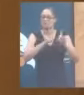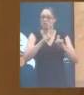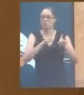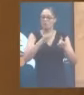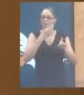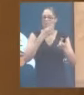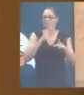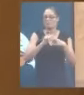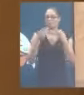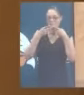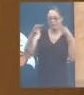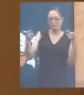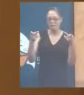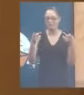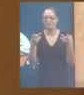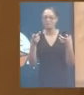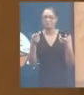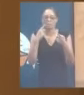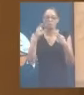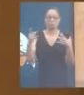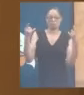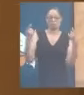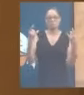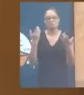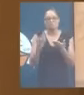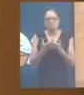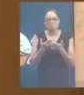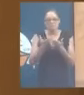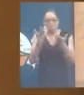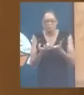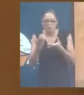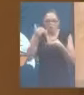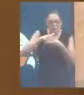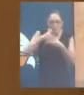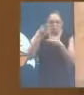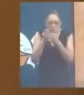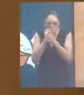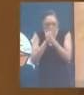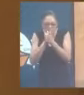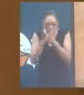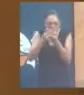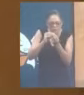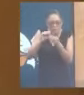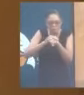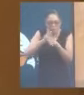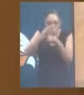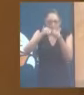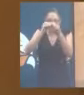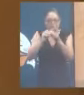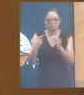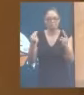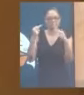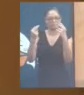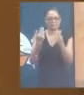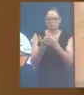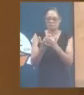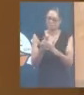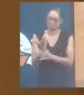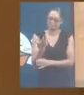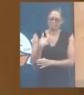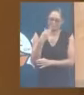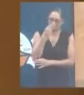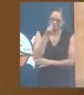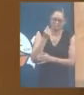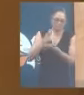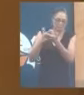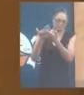son buzz, parce qu'on a besoin d'alimenter son fonds de commerce politique. Voilà, comme ça je l'interprète très clairement et